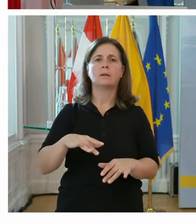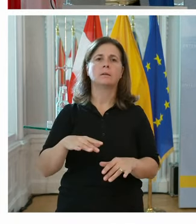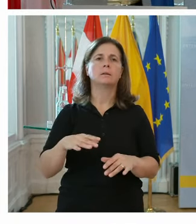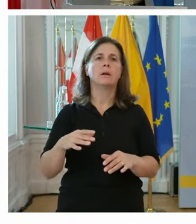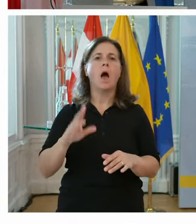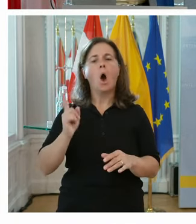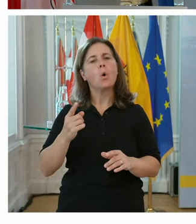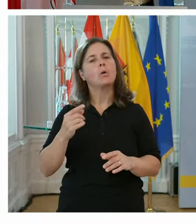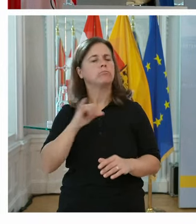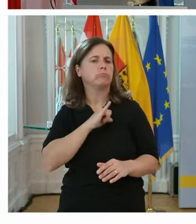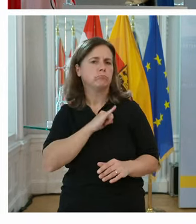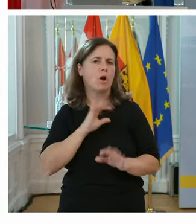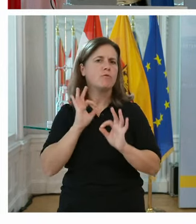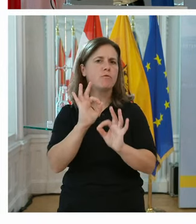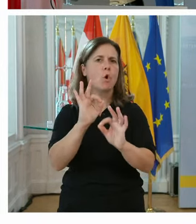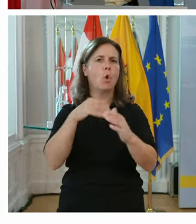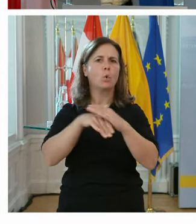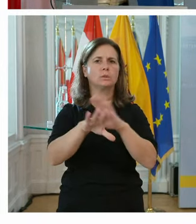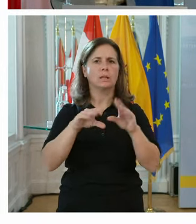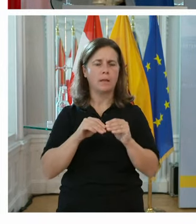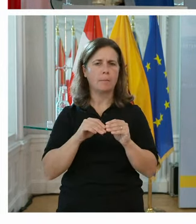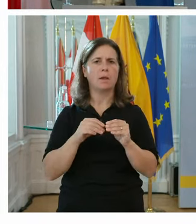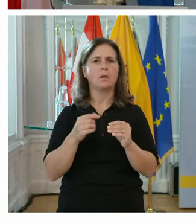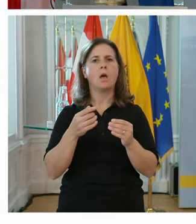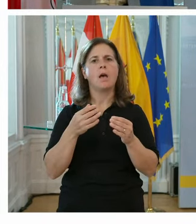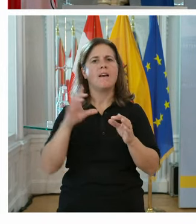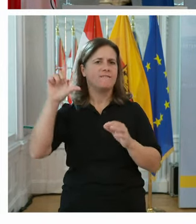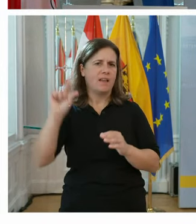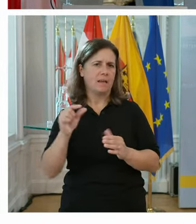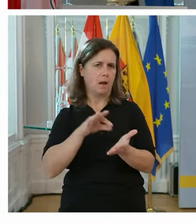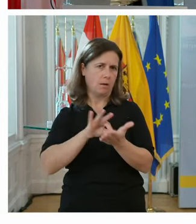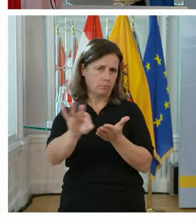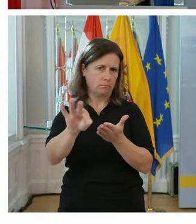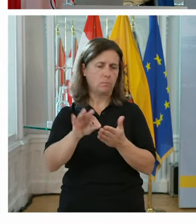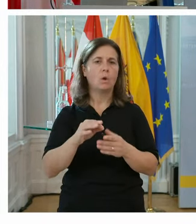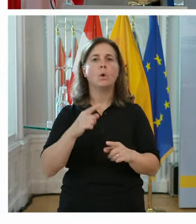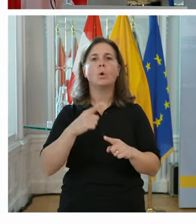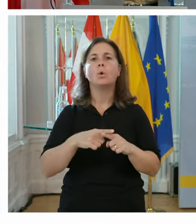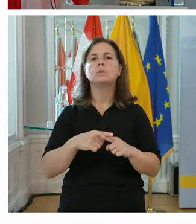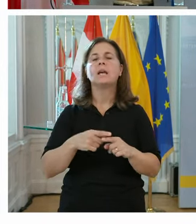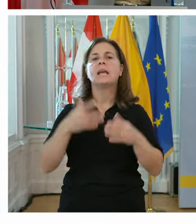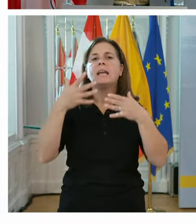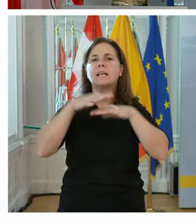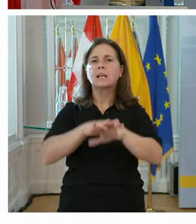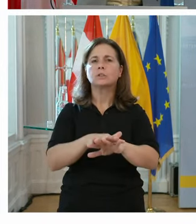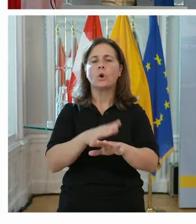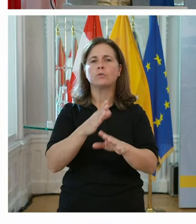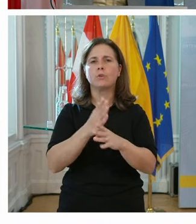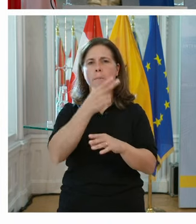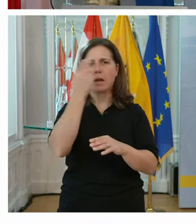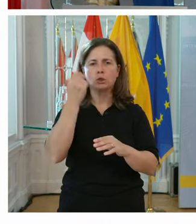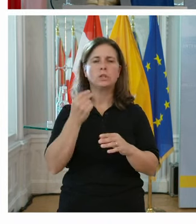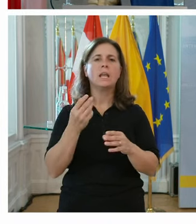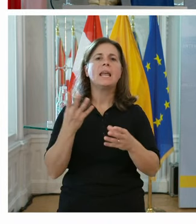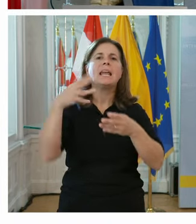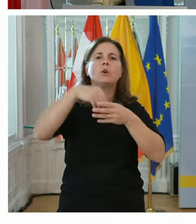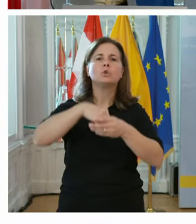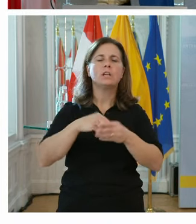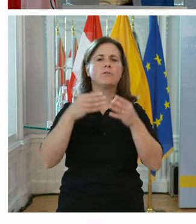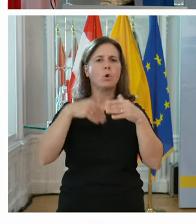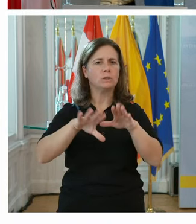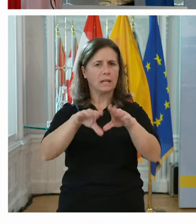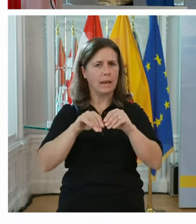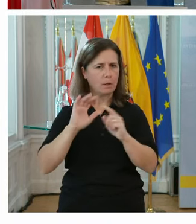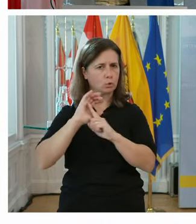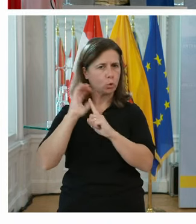für Unternehmen und ich habe das da unten aufgeführt, Integration von Menschen fördert eine inklusive Unternehmenskultur und eine